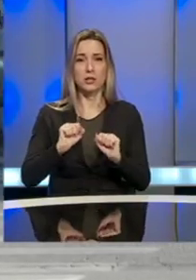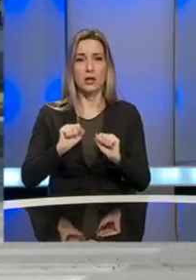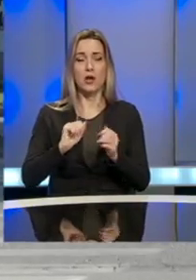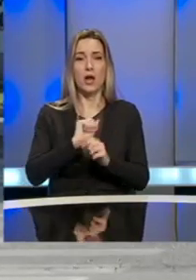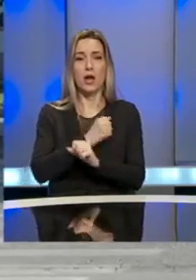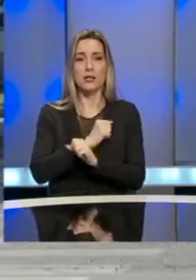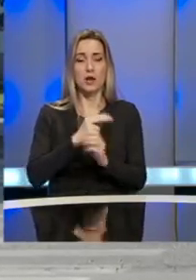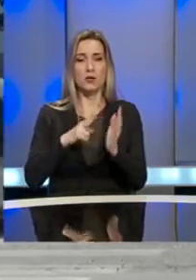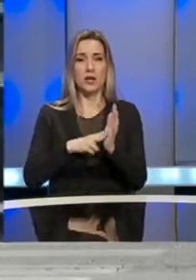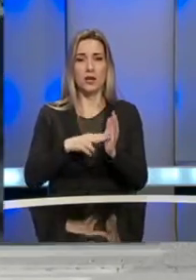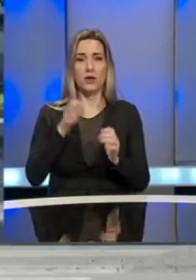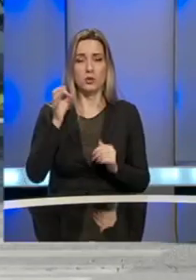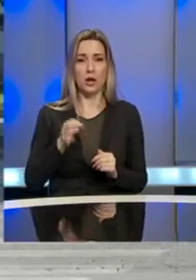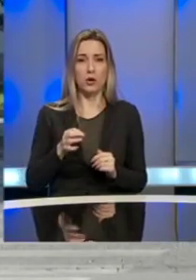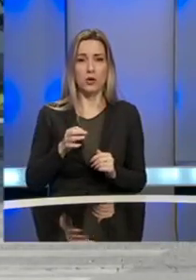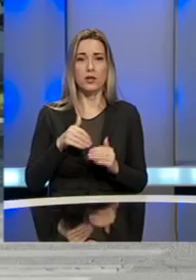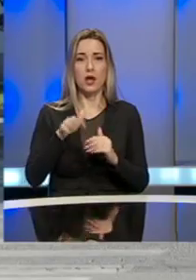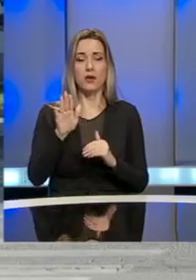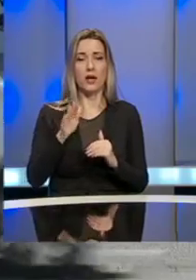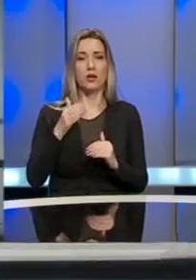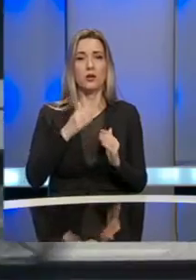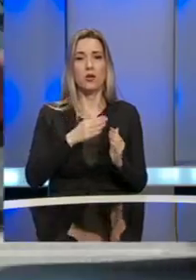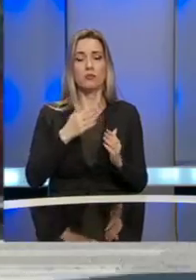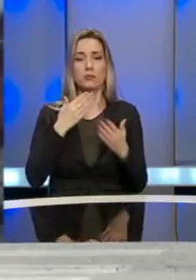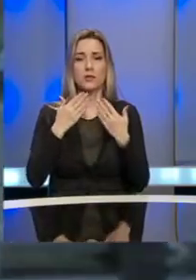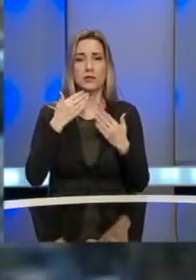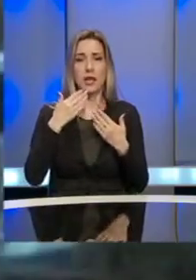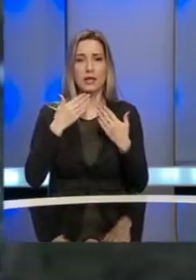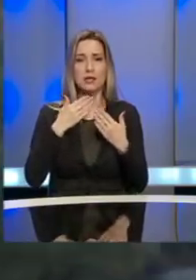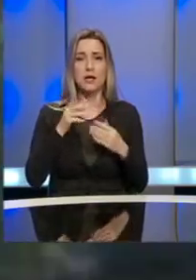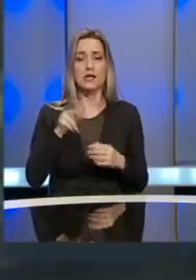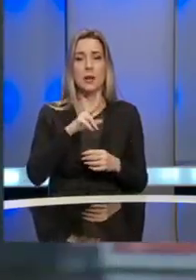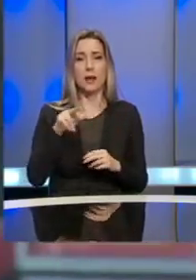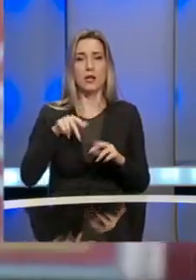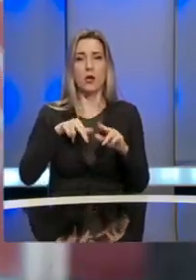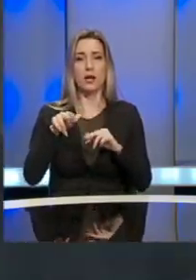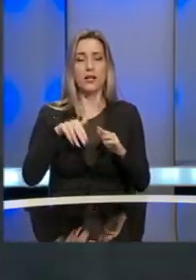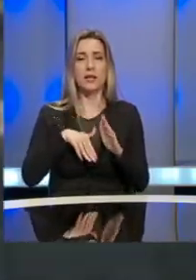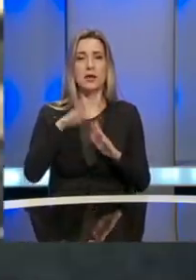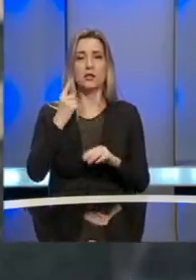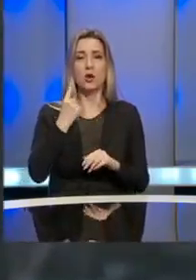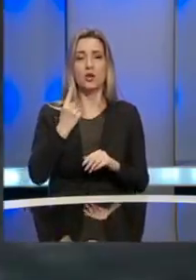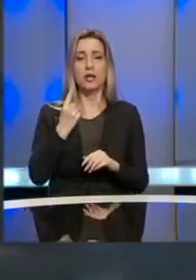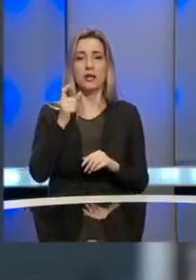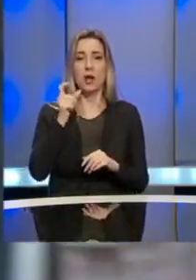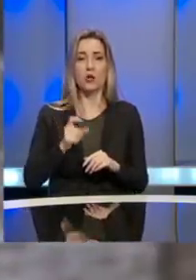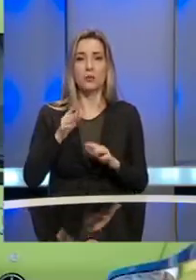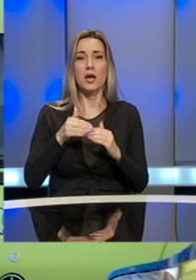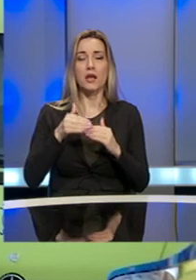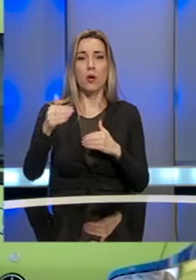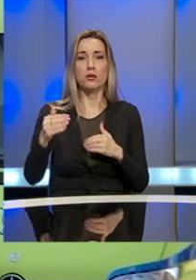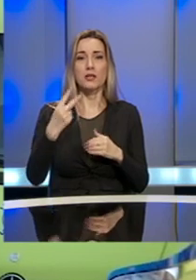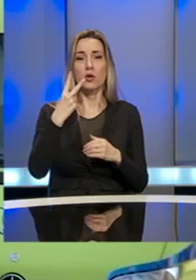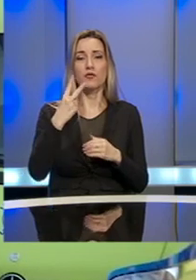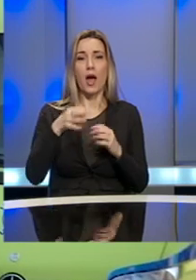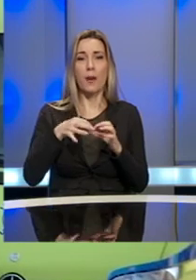u Hercegovačko-neretvanskom kantonu na vanrednoj telefonskoj sjednici zabranio je kretanja za više od jedne osobe i to na udaljenosti od